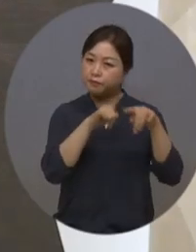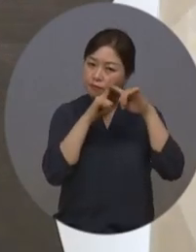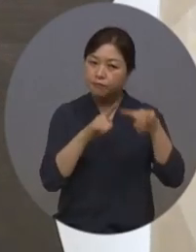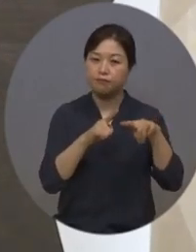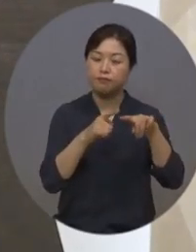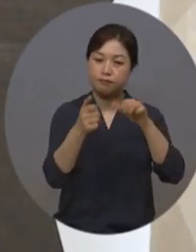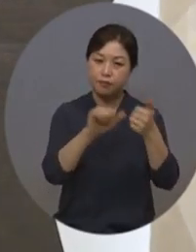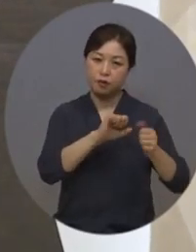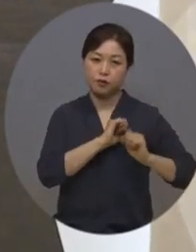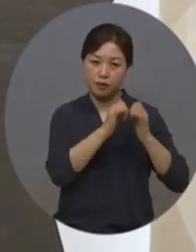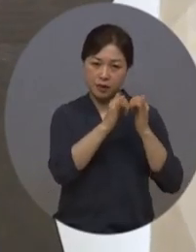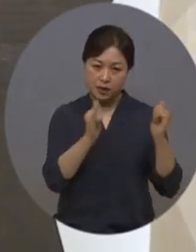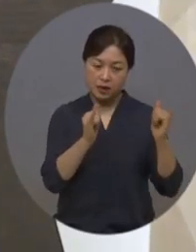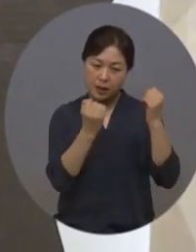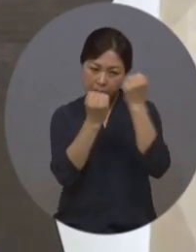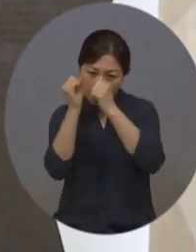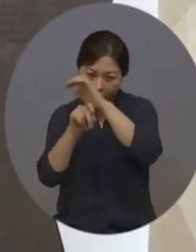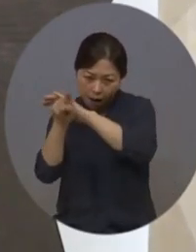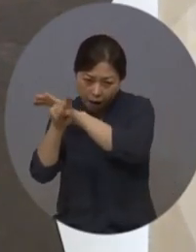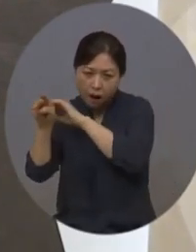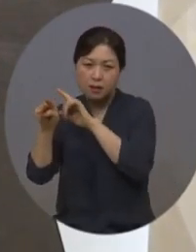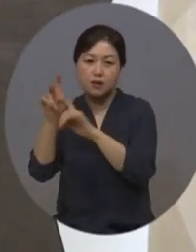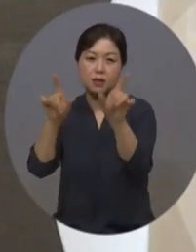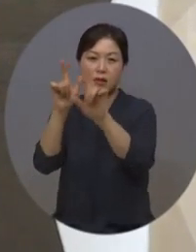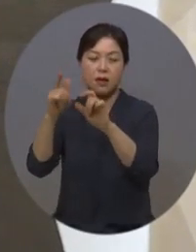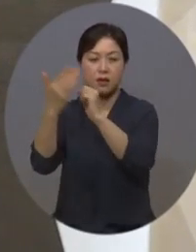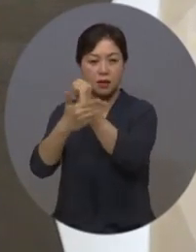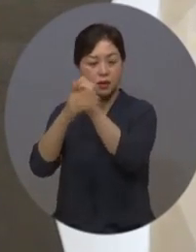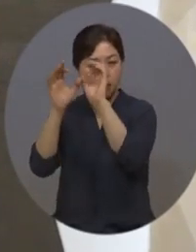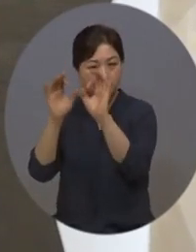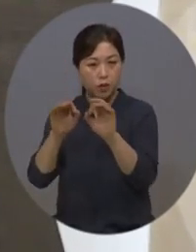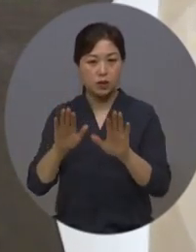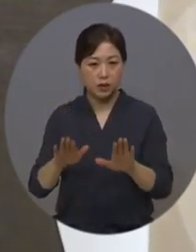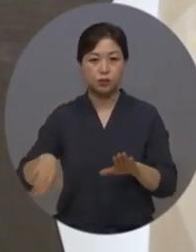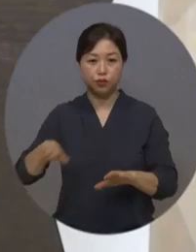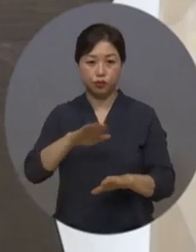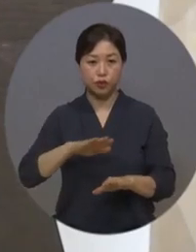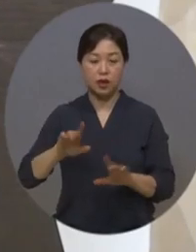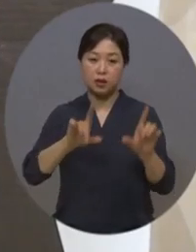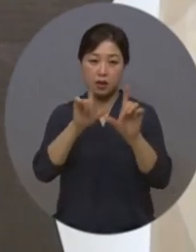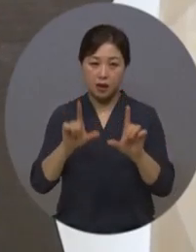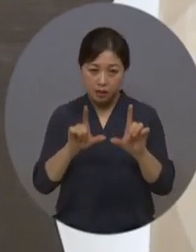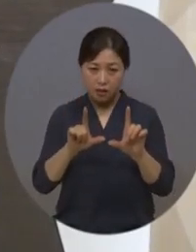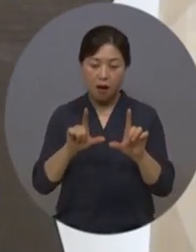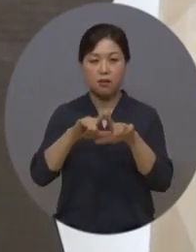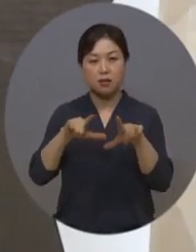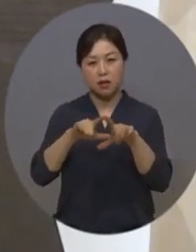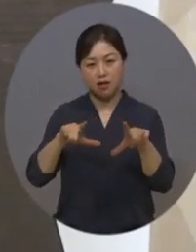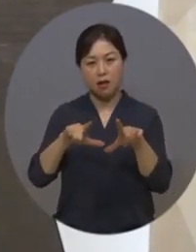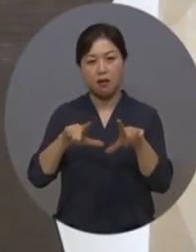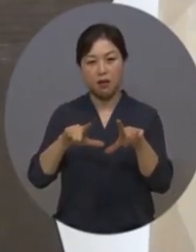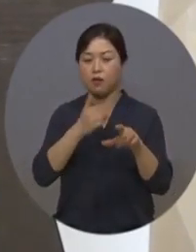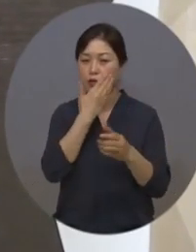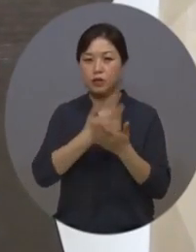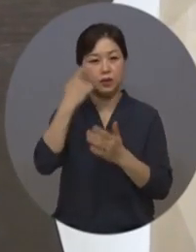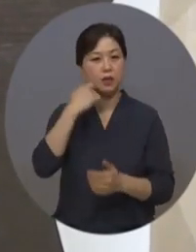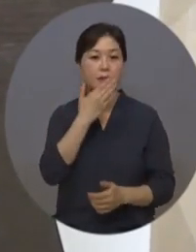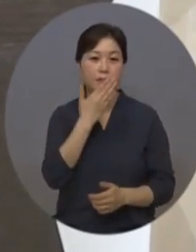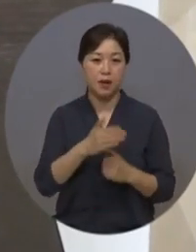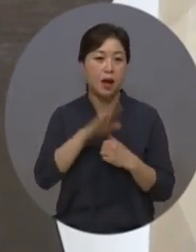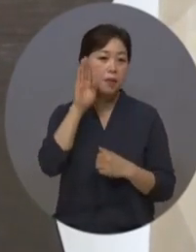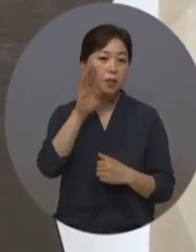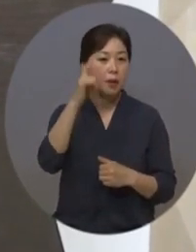험난한 피난생활상이 담긴 사진 기록을 통해 현재 우리가 살아가는 일상의 소중함을 느낄 수 있었습니다. 앞으로도